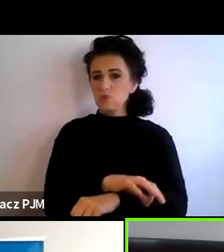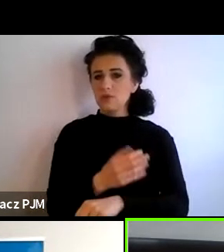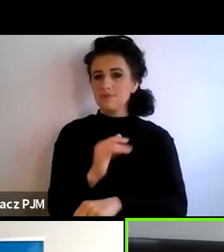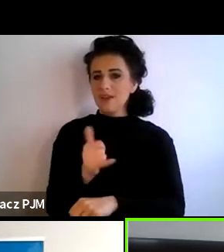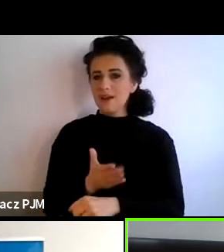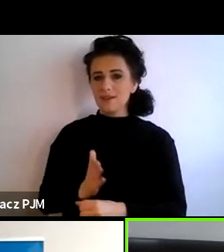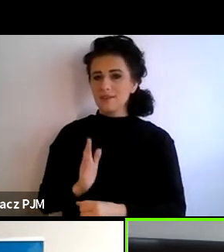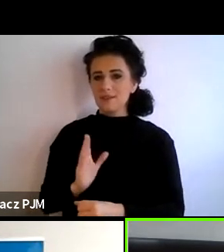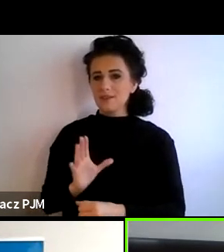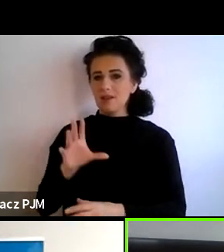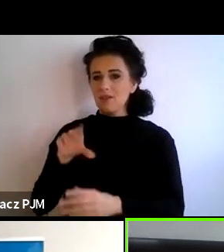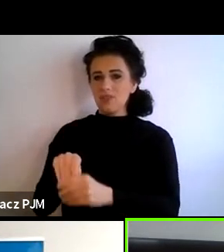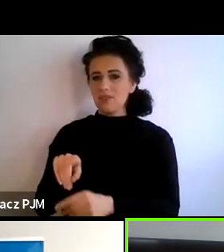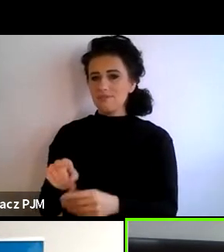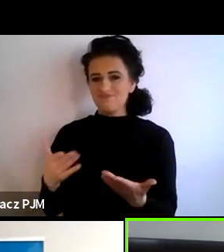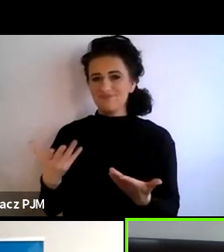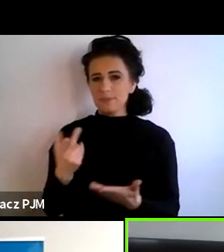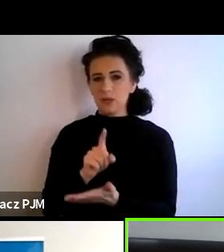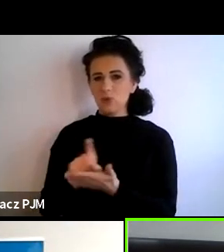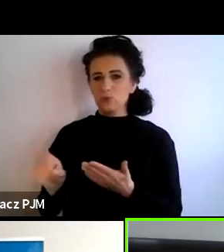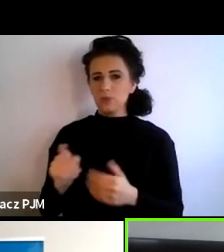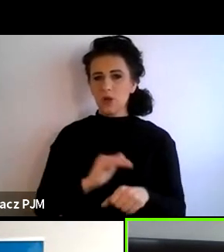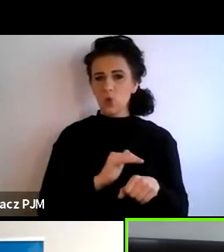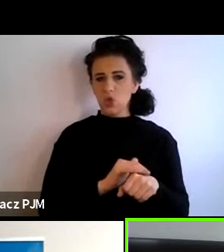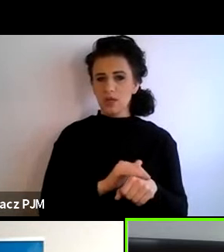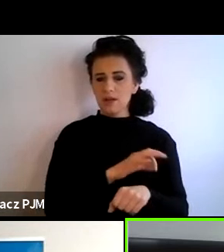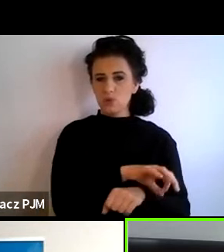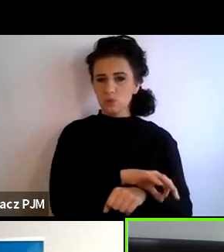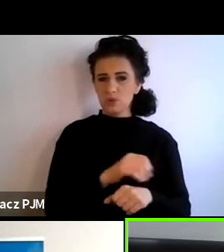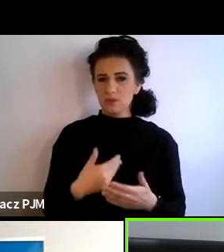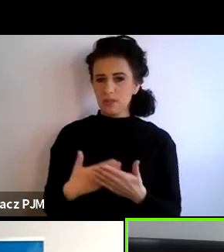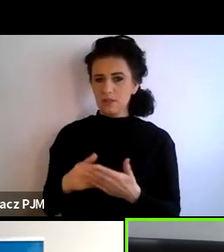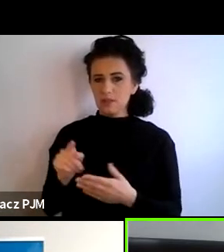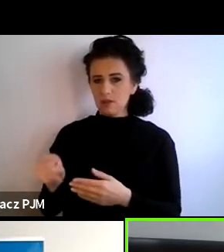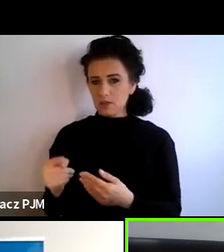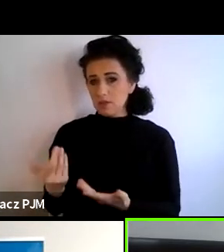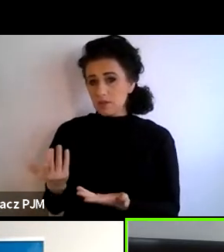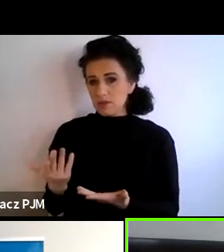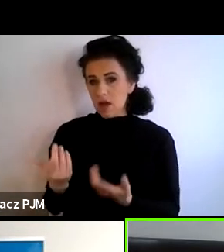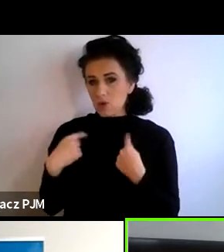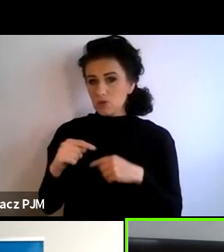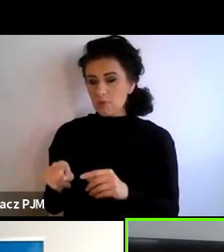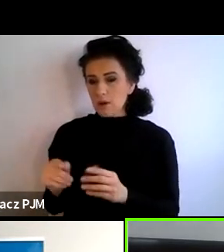Miałam takie w pewnym momencie zagrożenie, że nam osoba zniknie z uczelni, jeżeli nie zgodzimy się na rodzica.